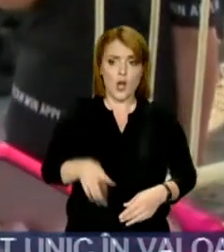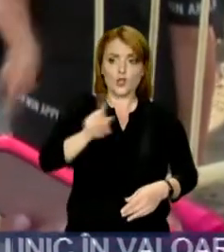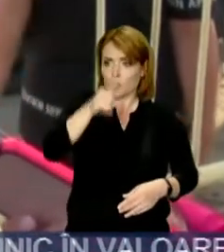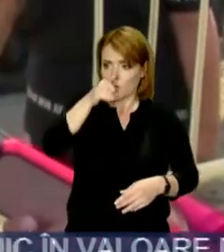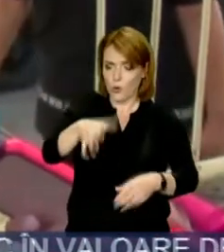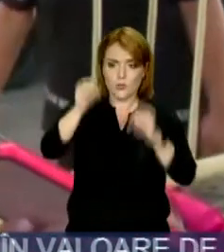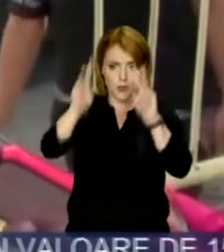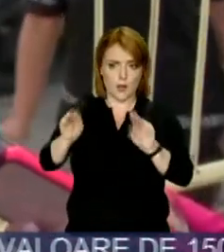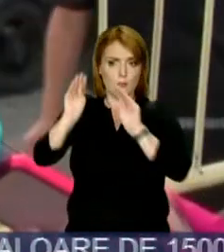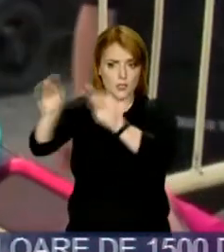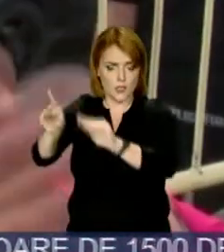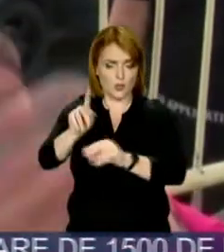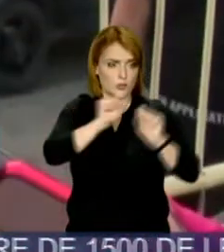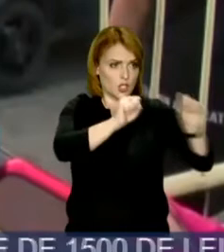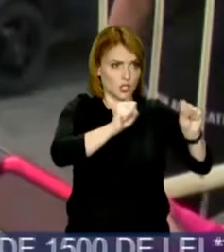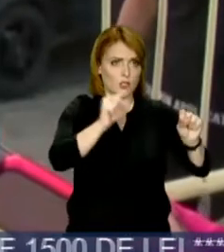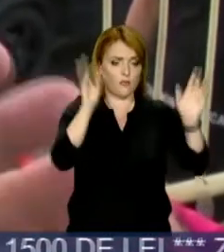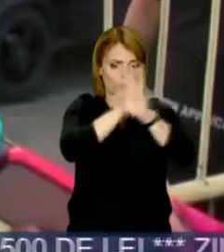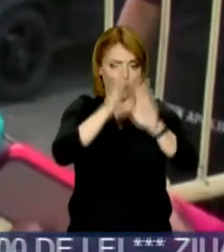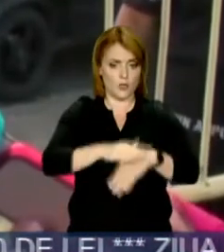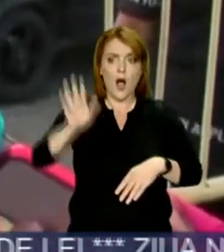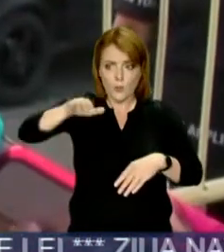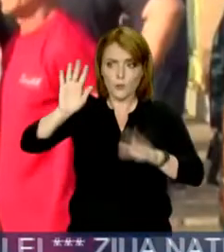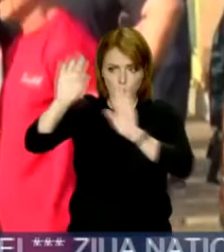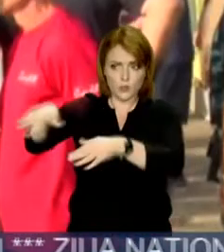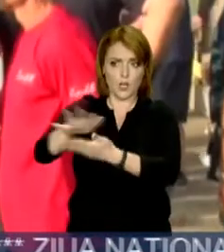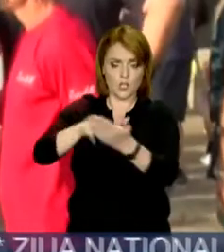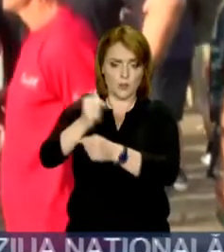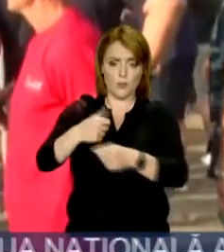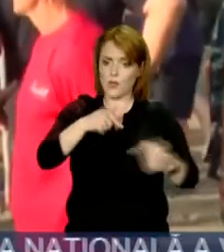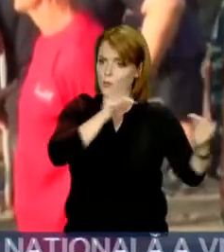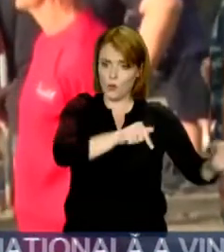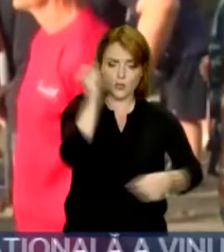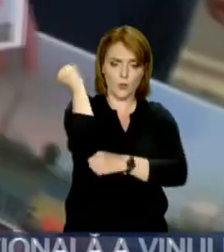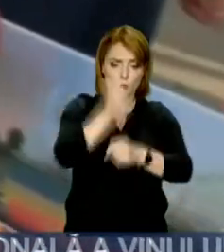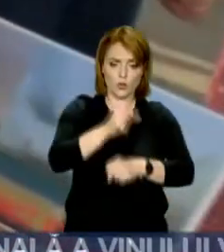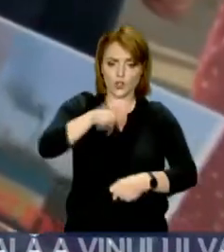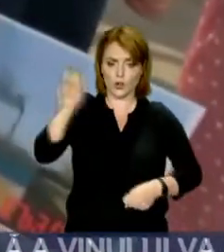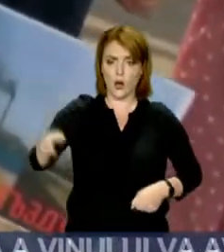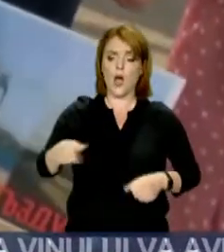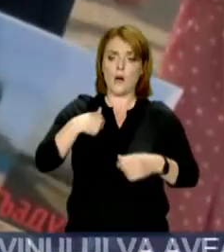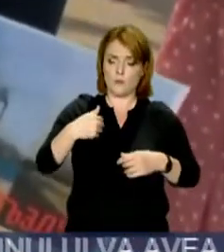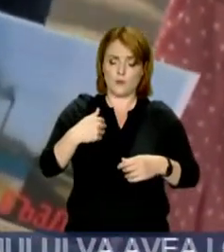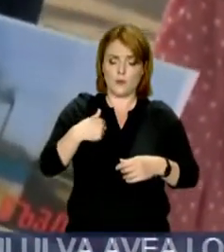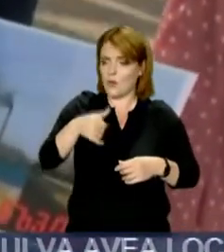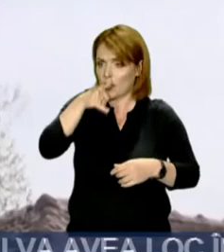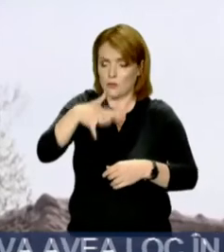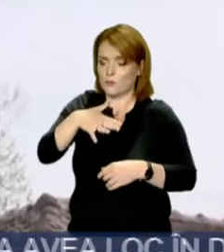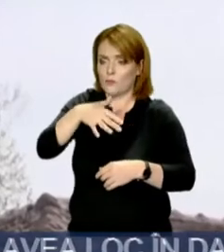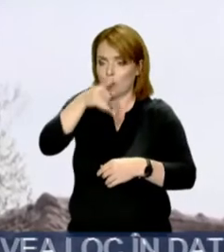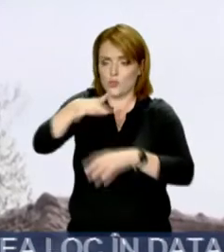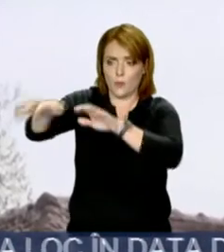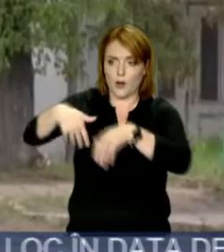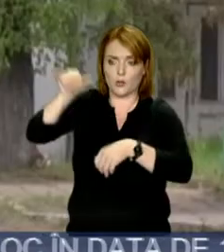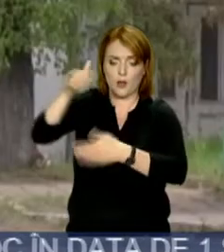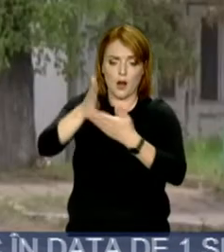purificare a sulfului și nu au decât să activeze mai departe. Nu suntem împotriva muncitorilor de aici și nu vrem să le luăm pâinea.